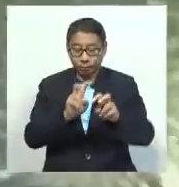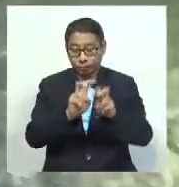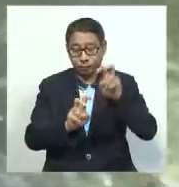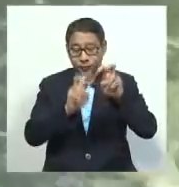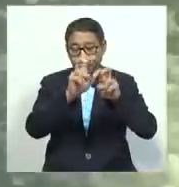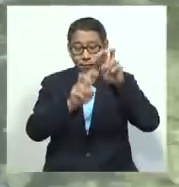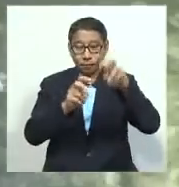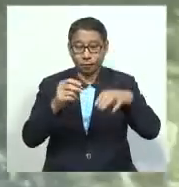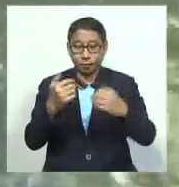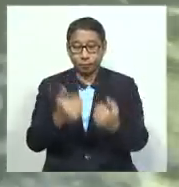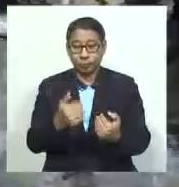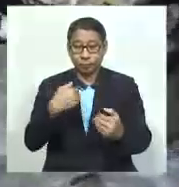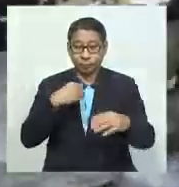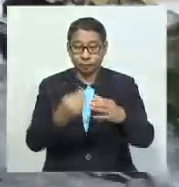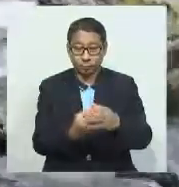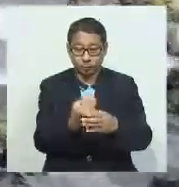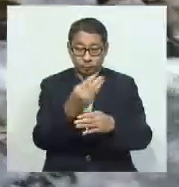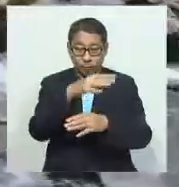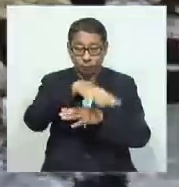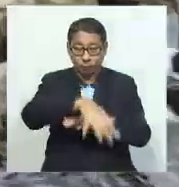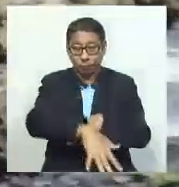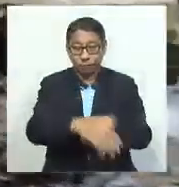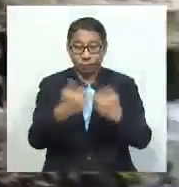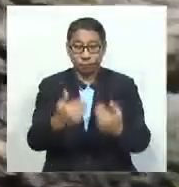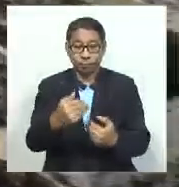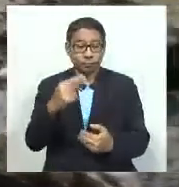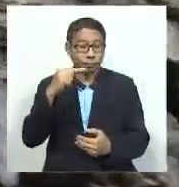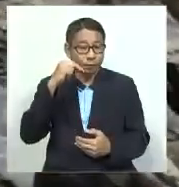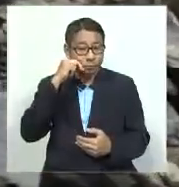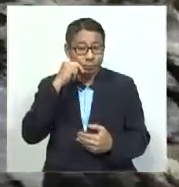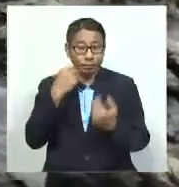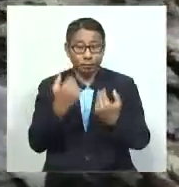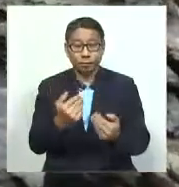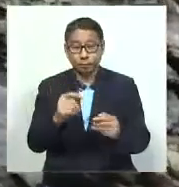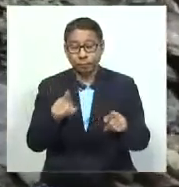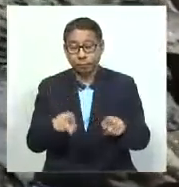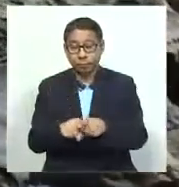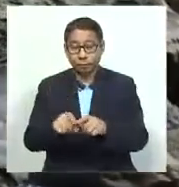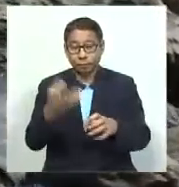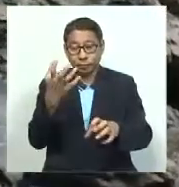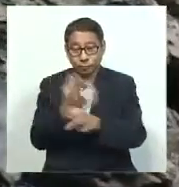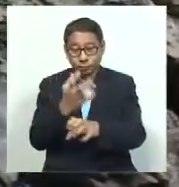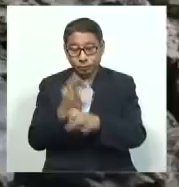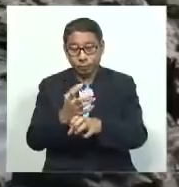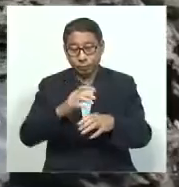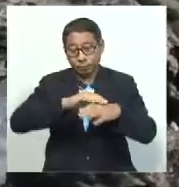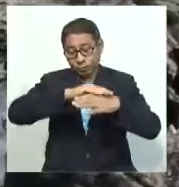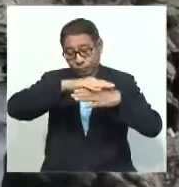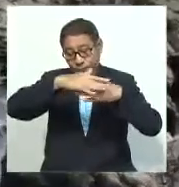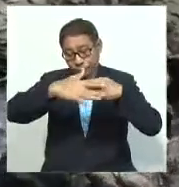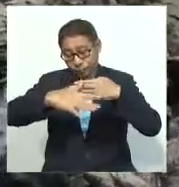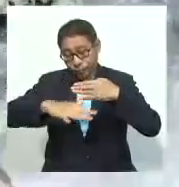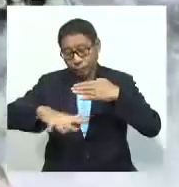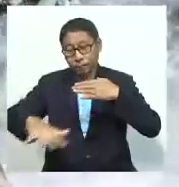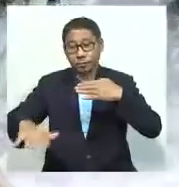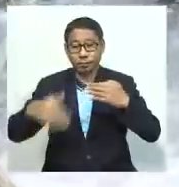ผาสูงชันเพื่อไปยังบริเวณชีผุดซึ่งชีผุดนี้นะคะก็จะมีลักษณะเป็นโขดหินและเป็นตาน้ำ